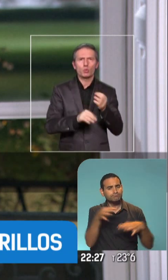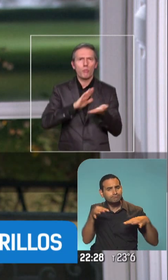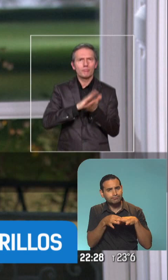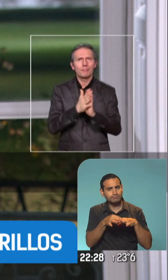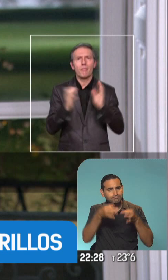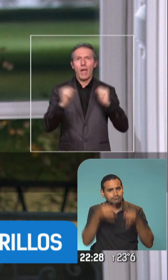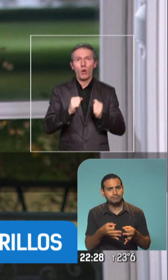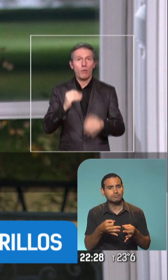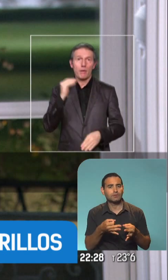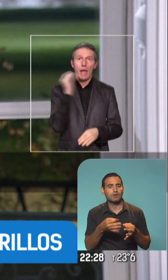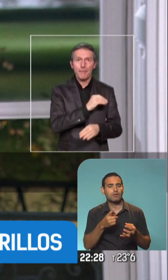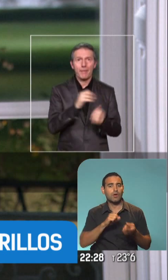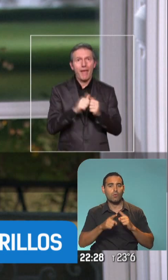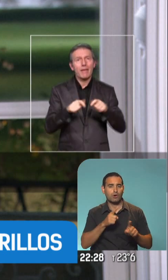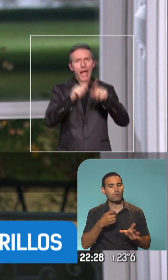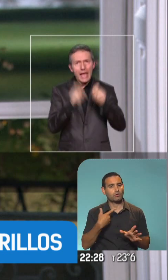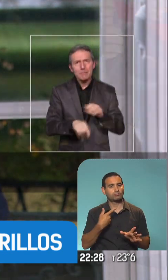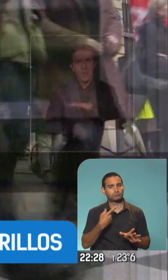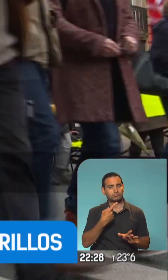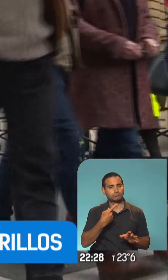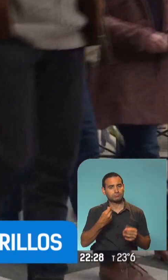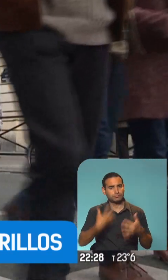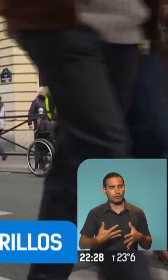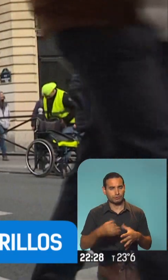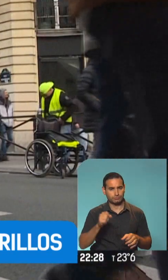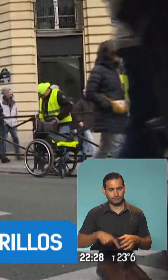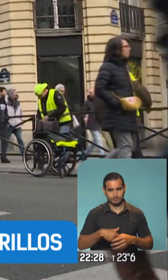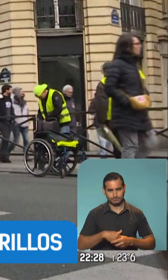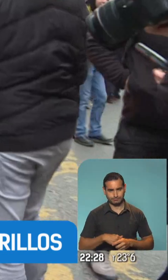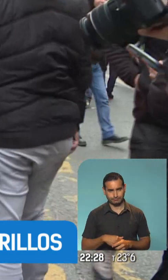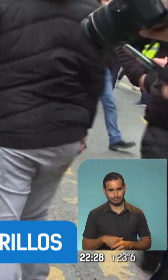rapide dans le respect des principes que je viens de rappeler.